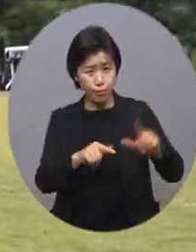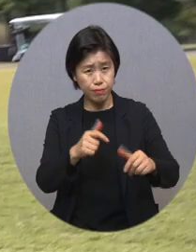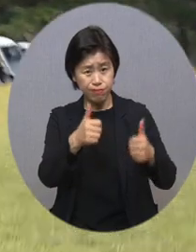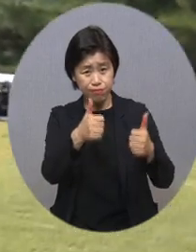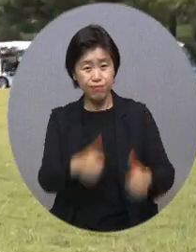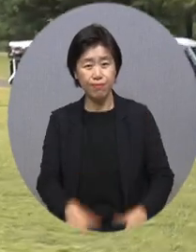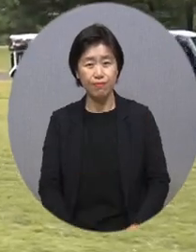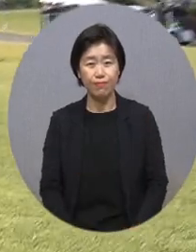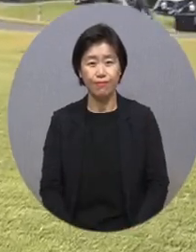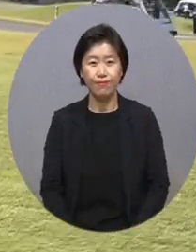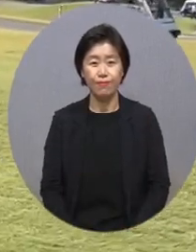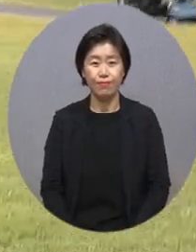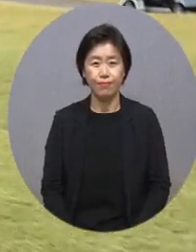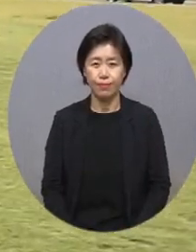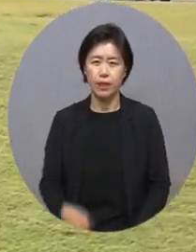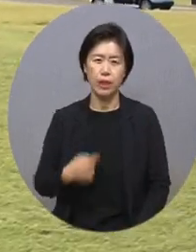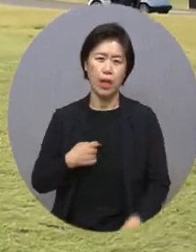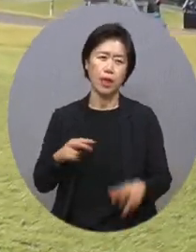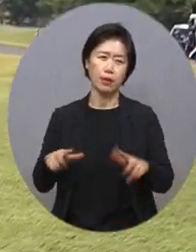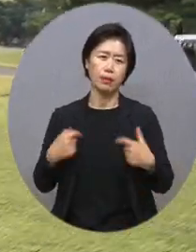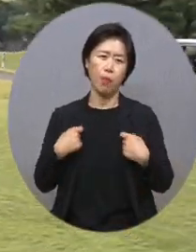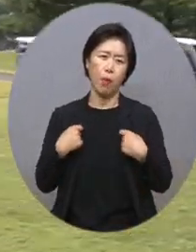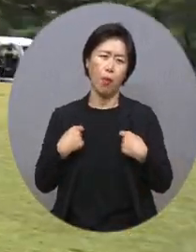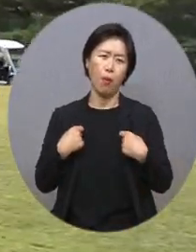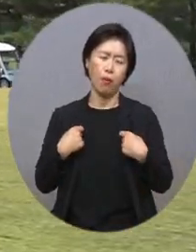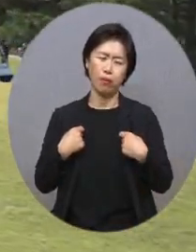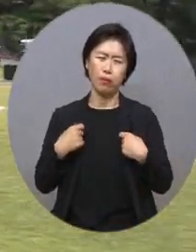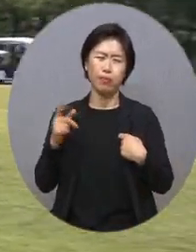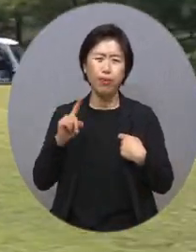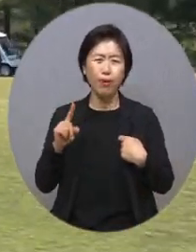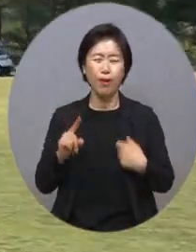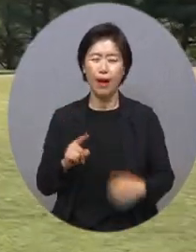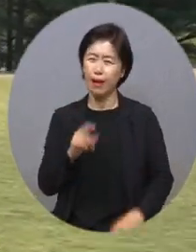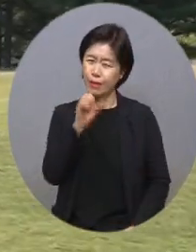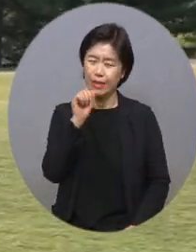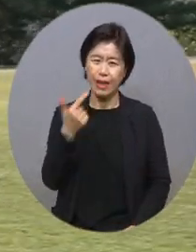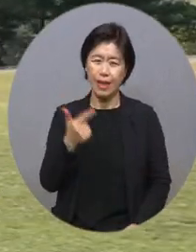뭔가 옷을 이렇게 입고 있으니까